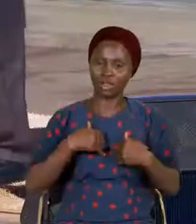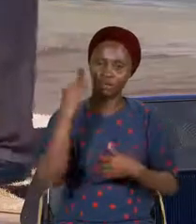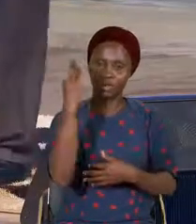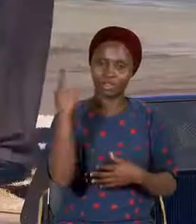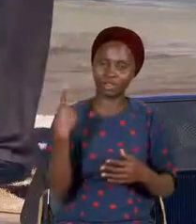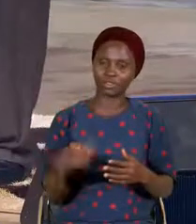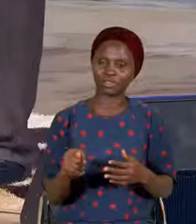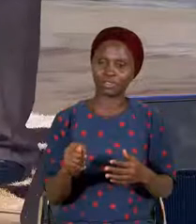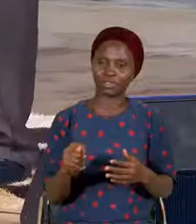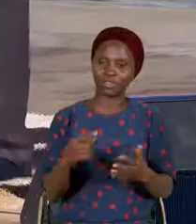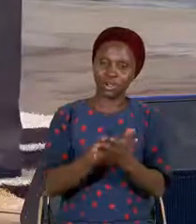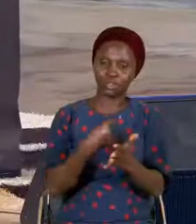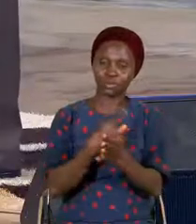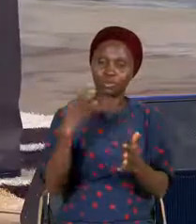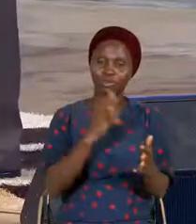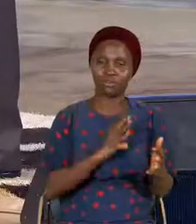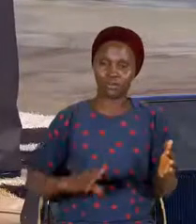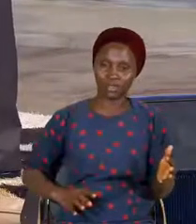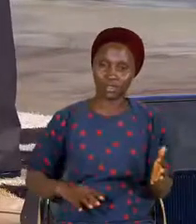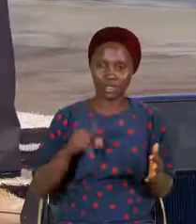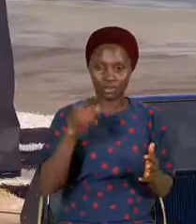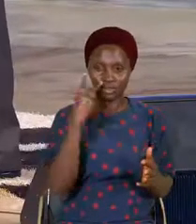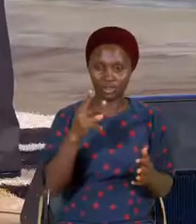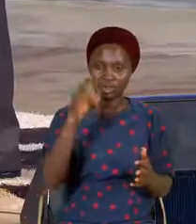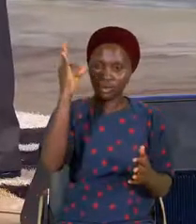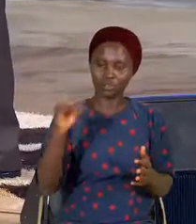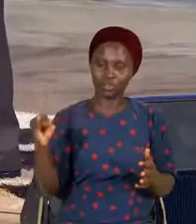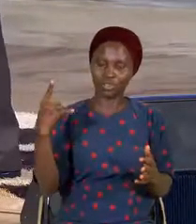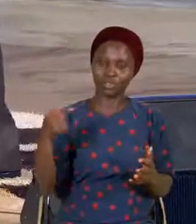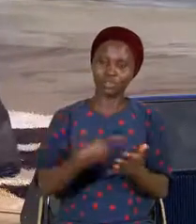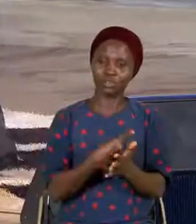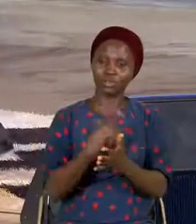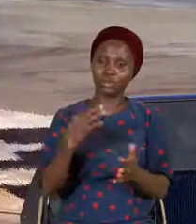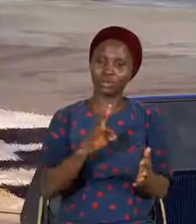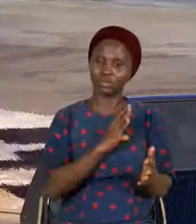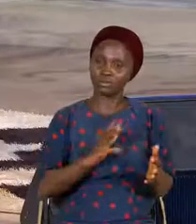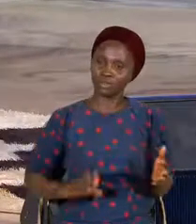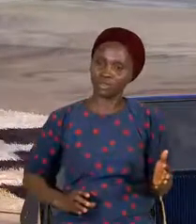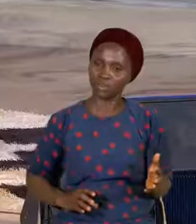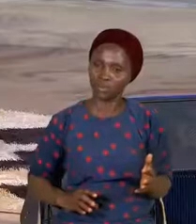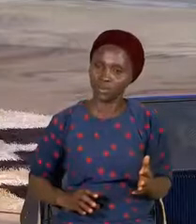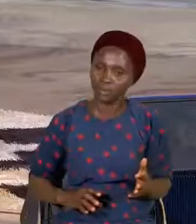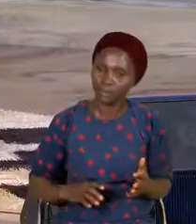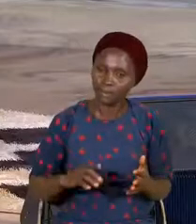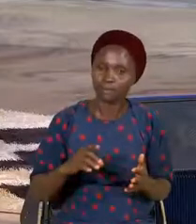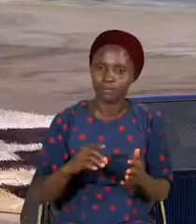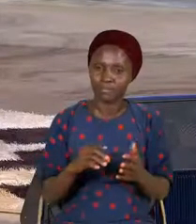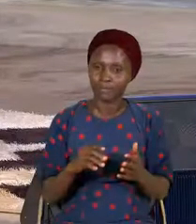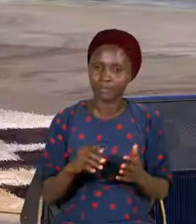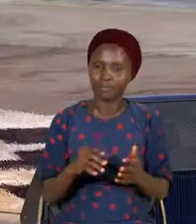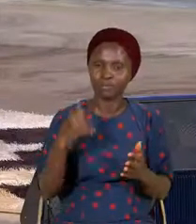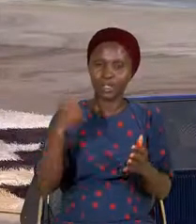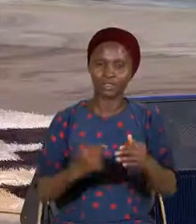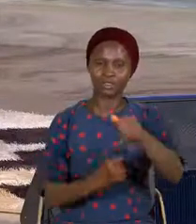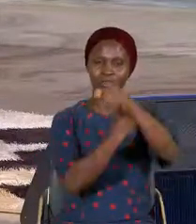que depuis Jérusalem et les pays voisins, j'ai abondamment répandu l'évangile de Christ. Vous voyez, l'homme,